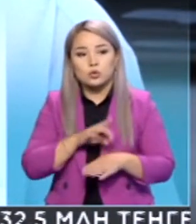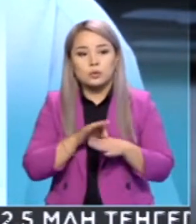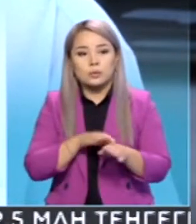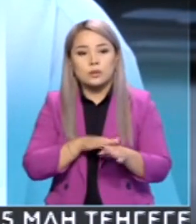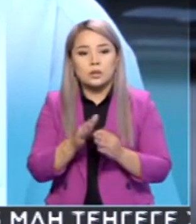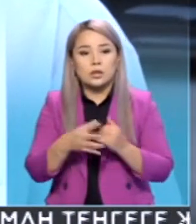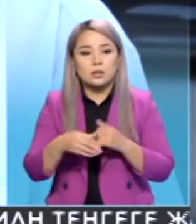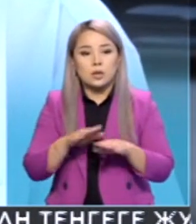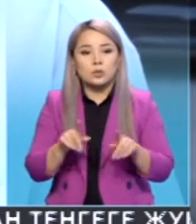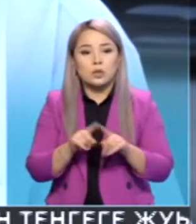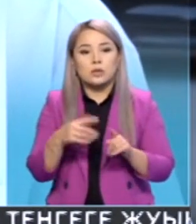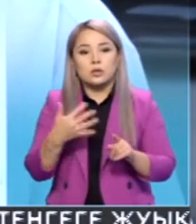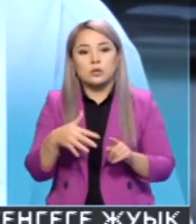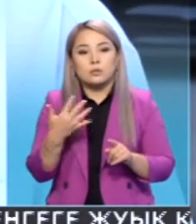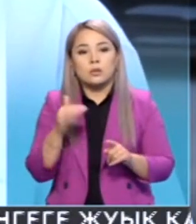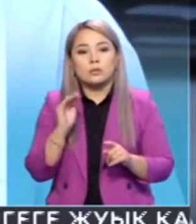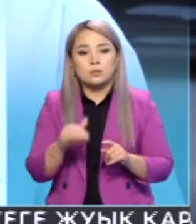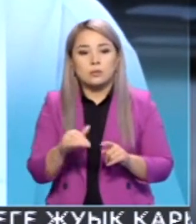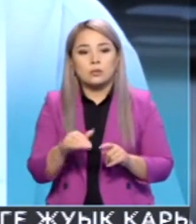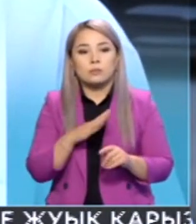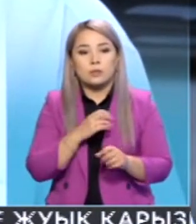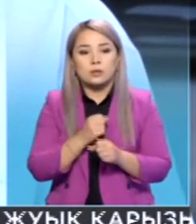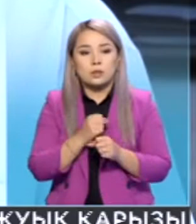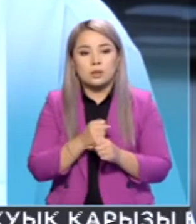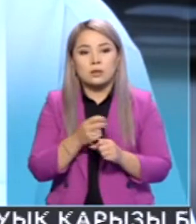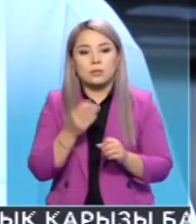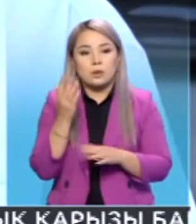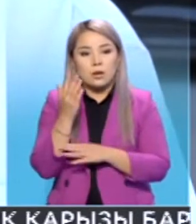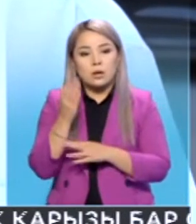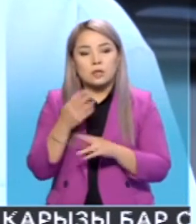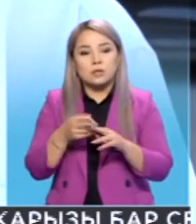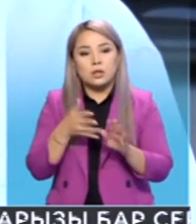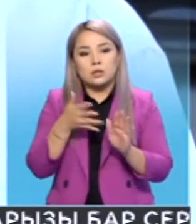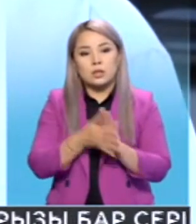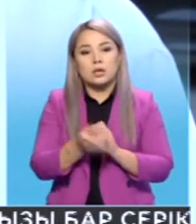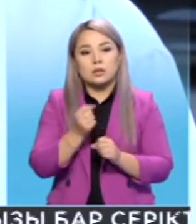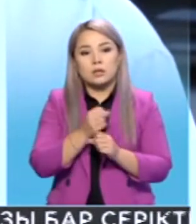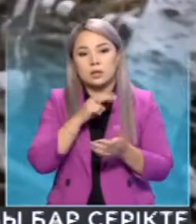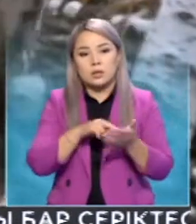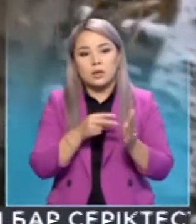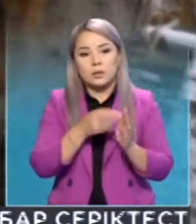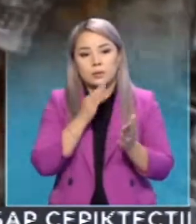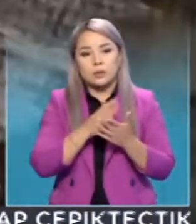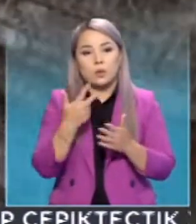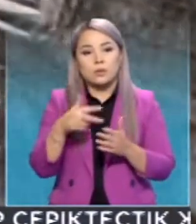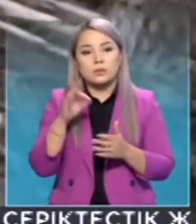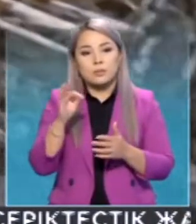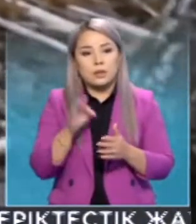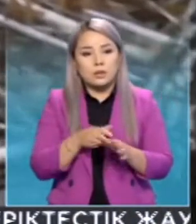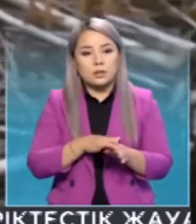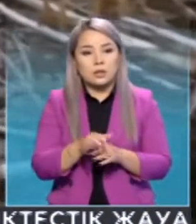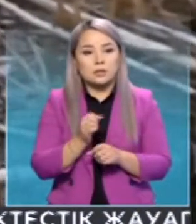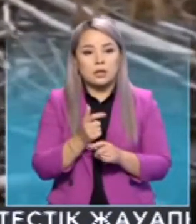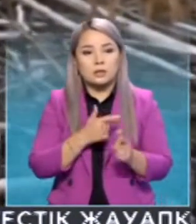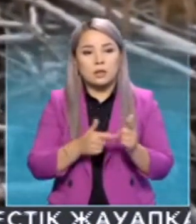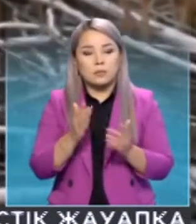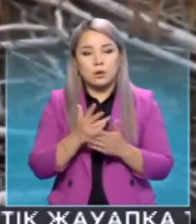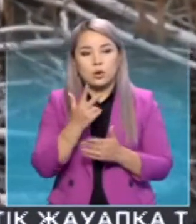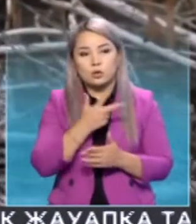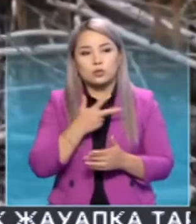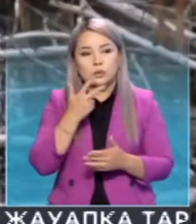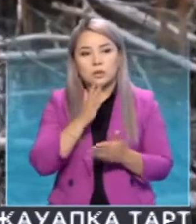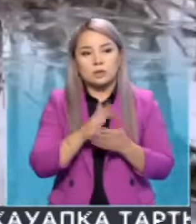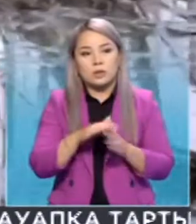Биыл өңірде 55 мың текше метр ағашты игеру жоспарланған. 30% орындалды. Соңғы 3 жылда теріскейде